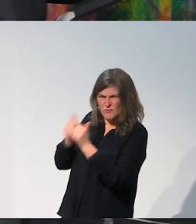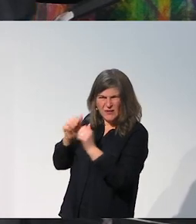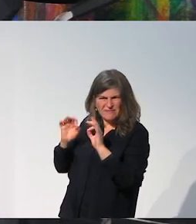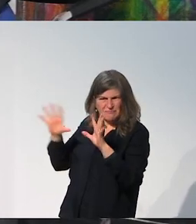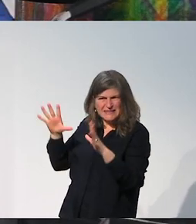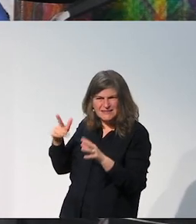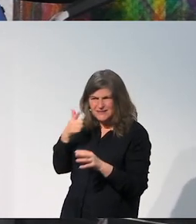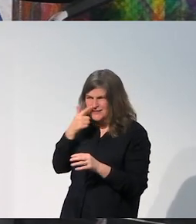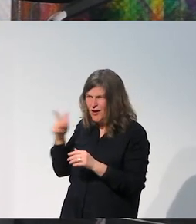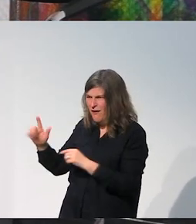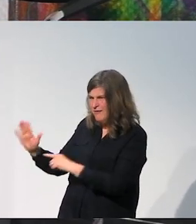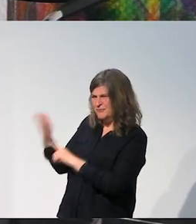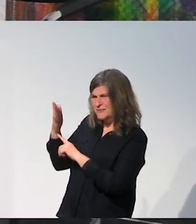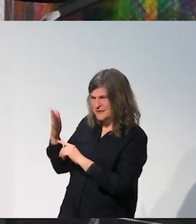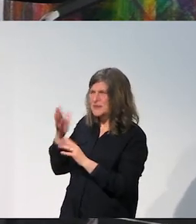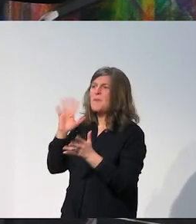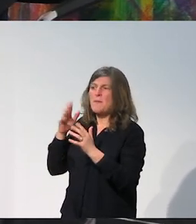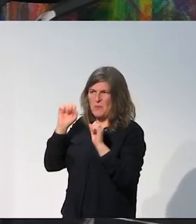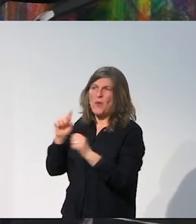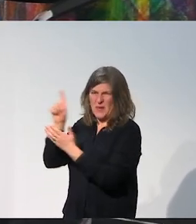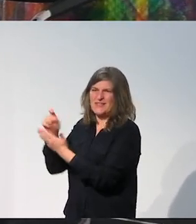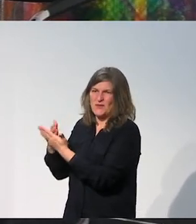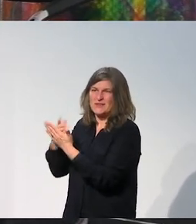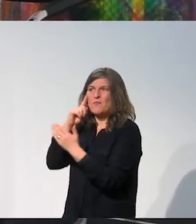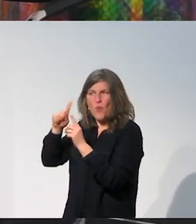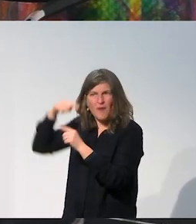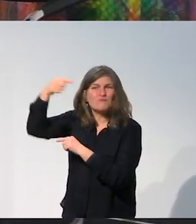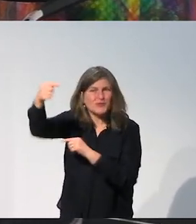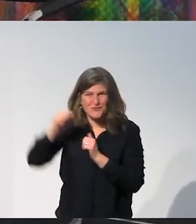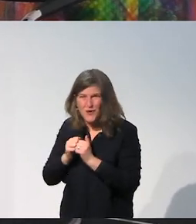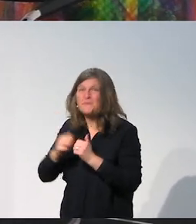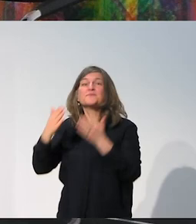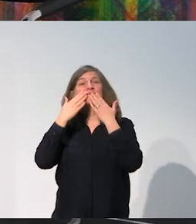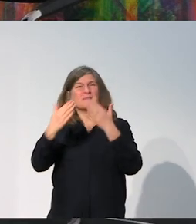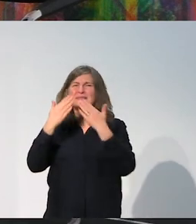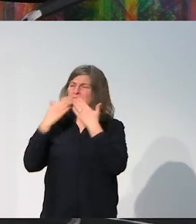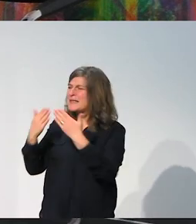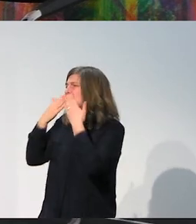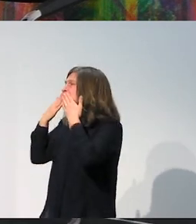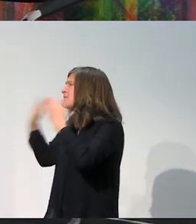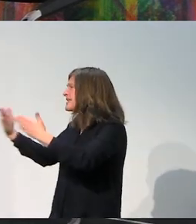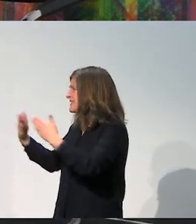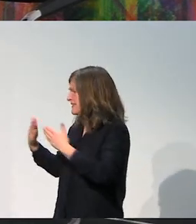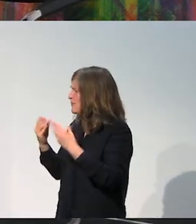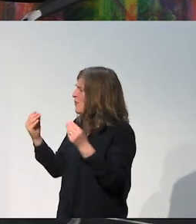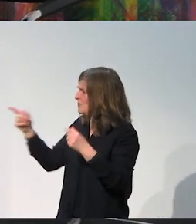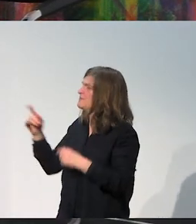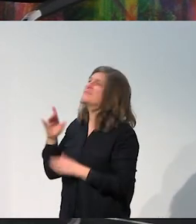Ça serait une autre page à ouvrir. Merci infiniment, merci à Marianne Lafont. Merci les pour sources votre éditions de chez Chastel.